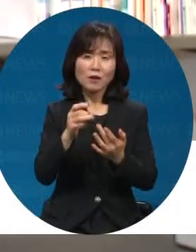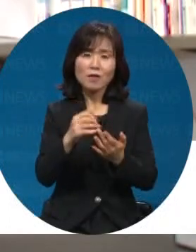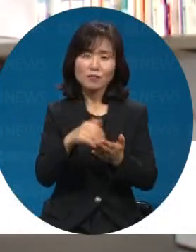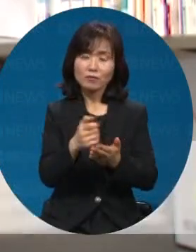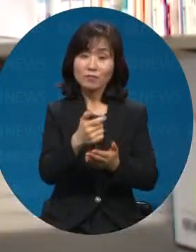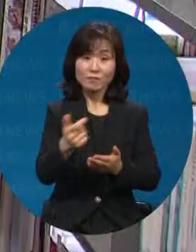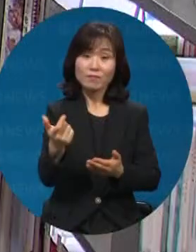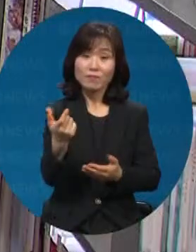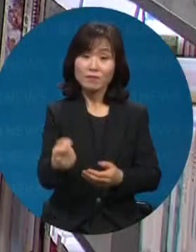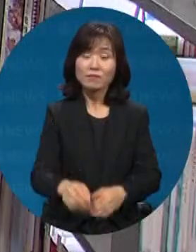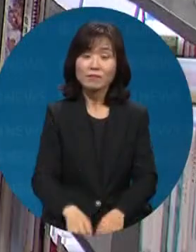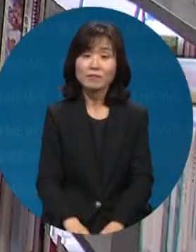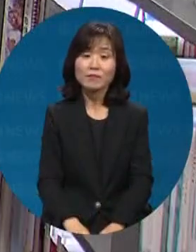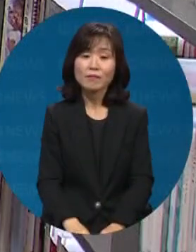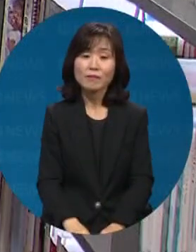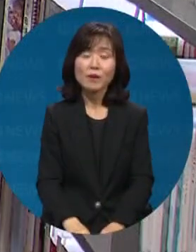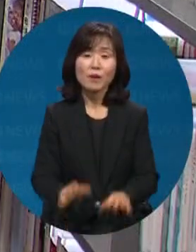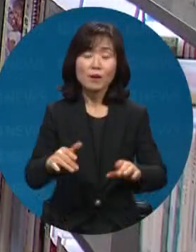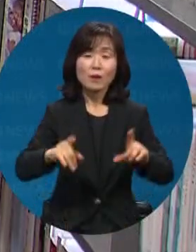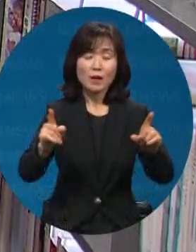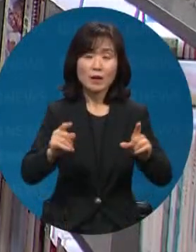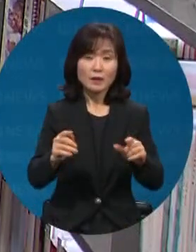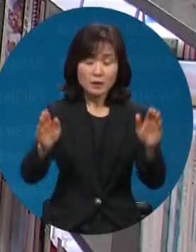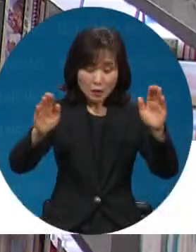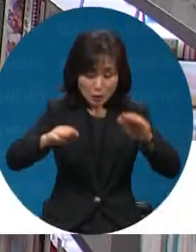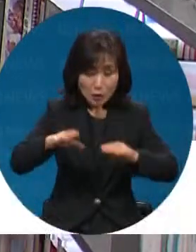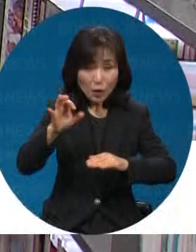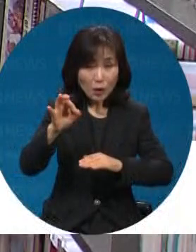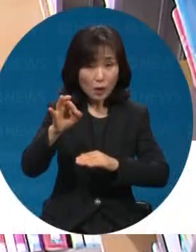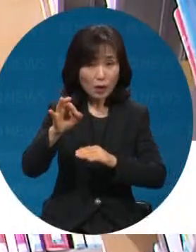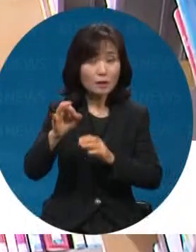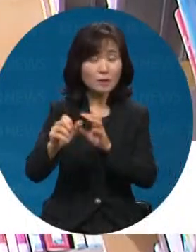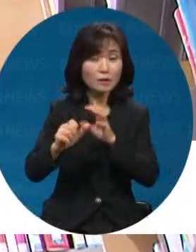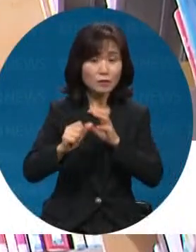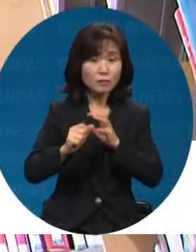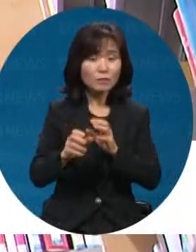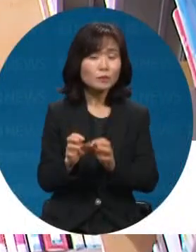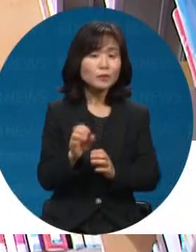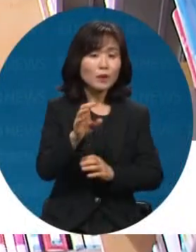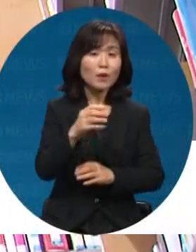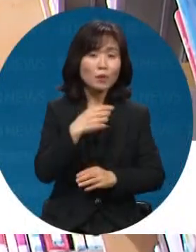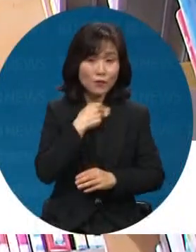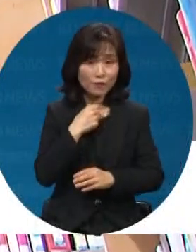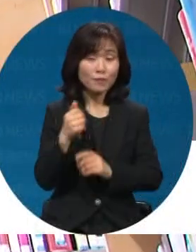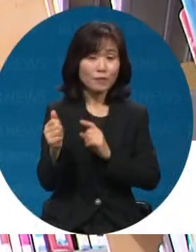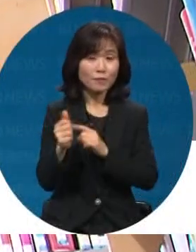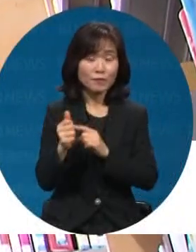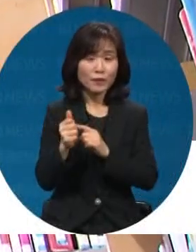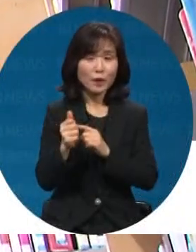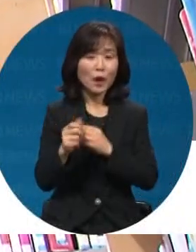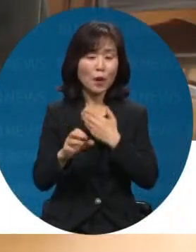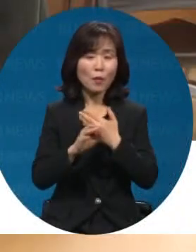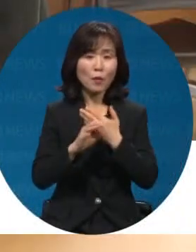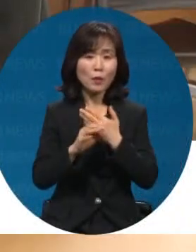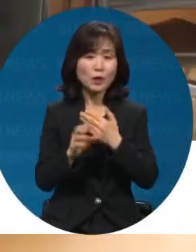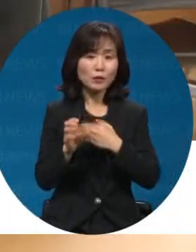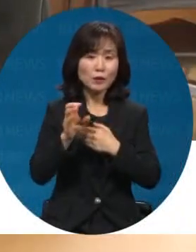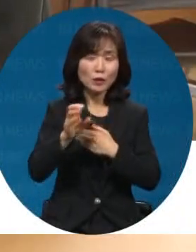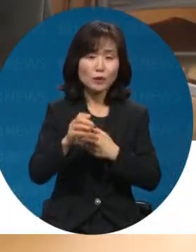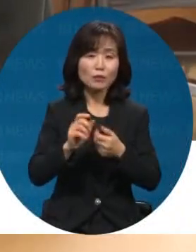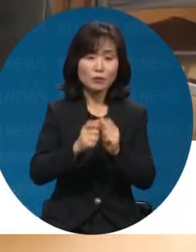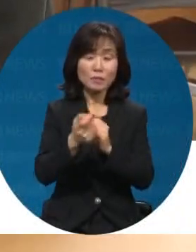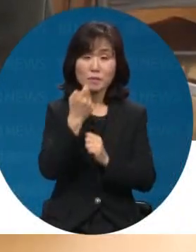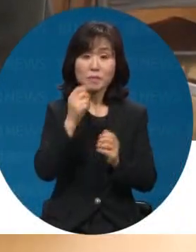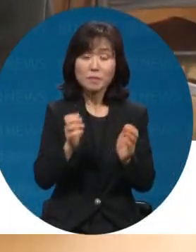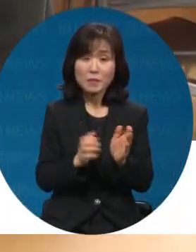거죠 올해 세뱃돈으로 실제 투자에 나서게 딴 박상현 군도 모의투자 로 주식을 배웠습니다